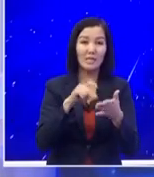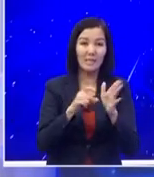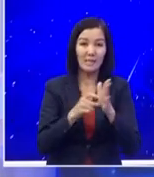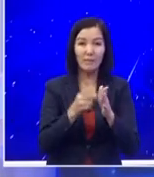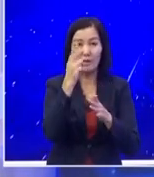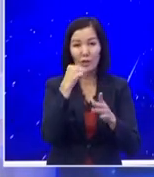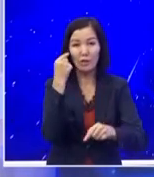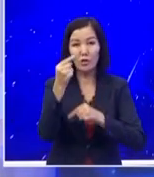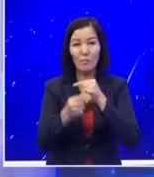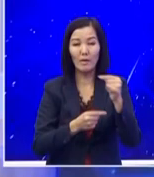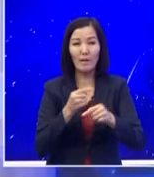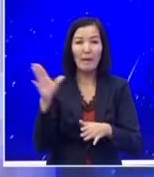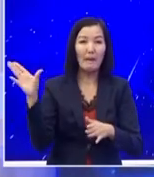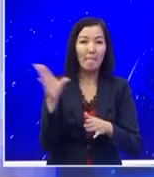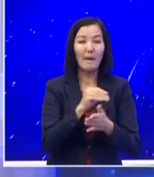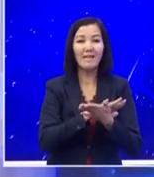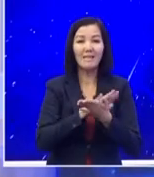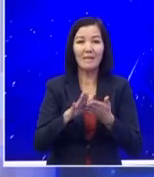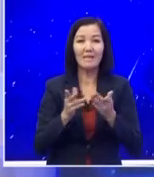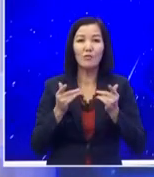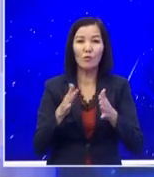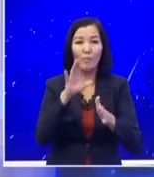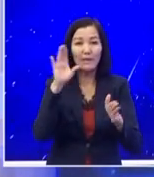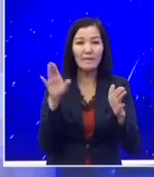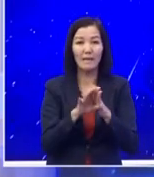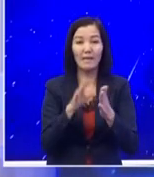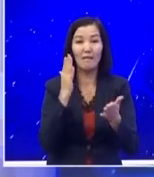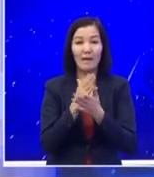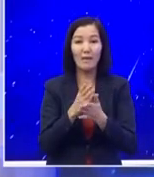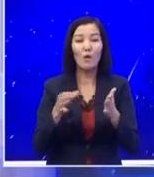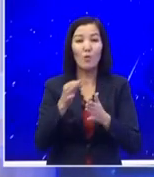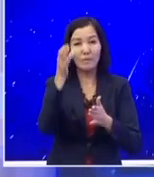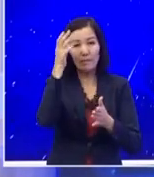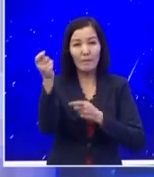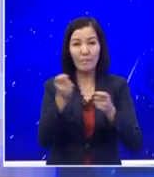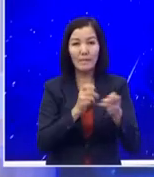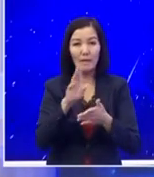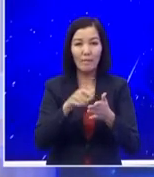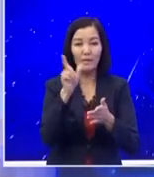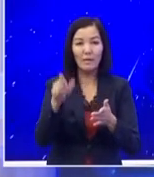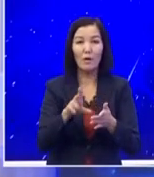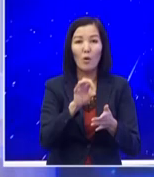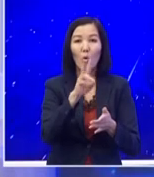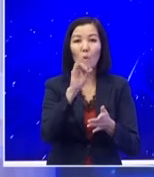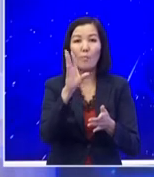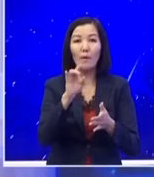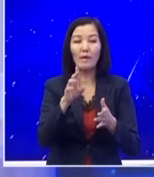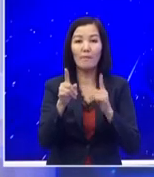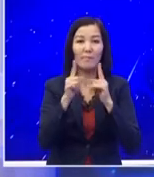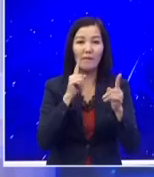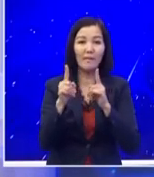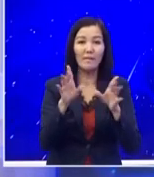жатқан сыныптарда барлық санитарлық нормалар сақталған. Бұл туралы облыстық білім басқармасының басшысы Майгүл Омарова